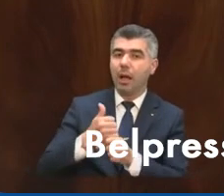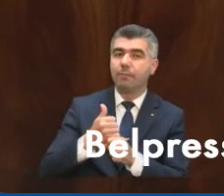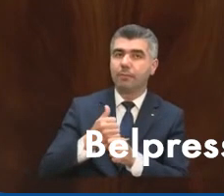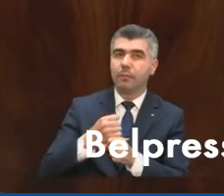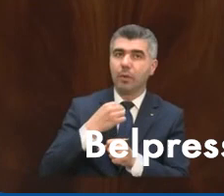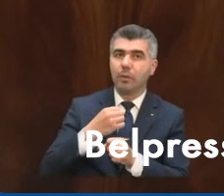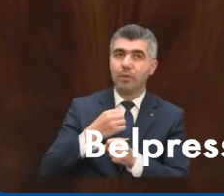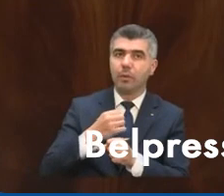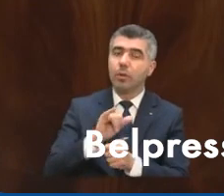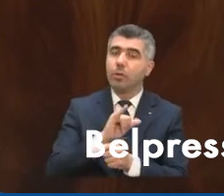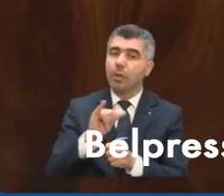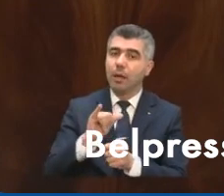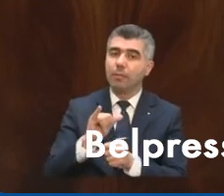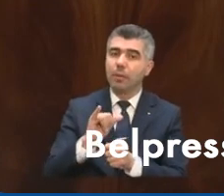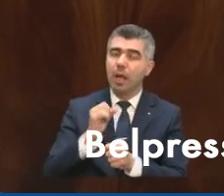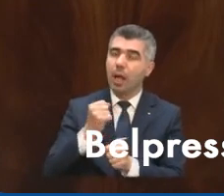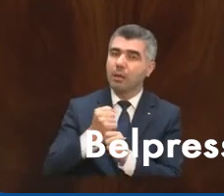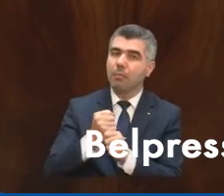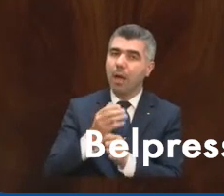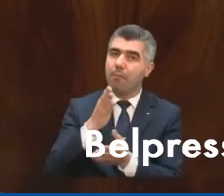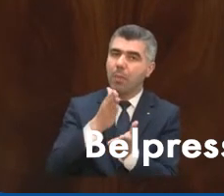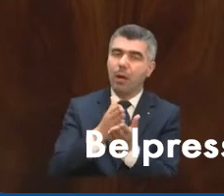ما كنتش كنحلق انا كنت كنخدم.